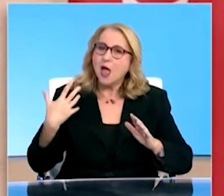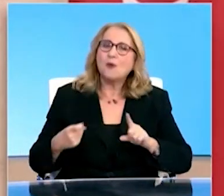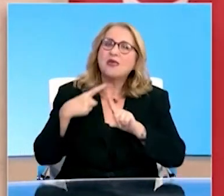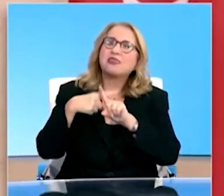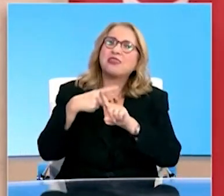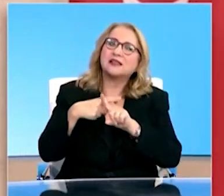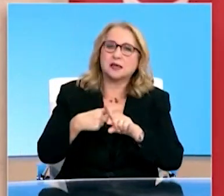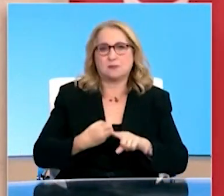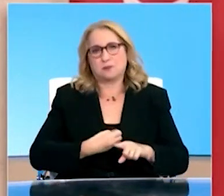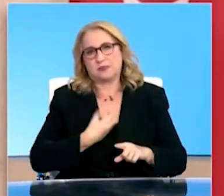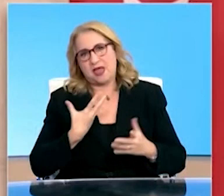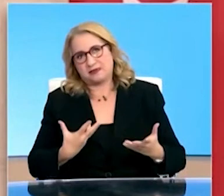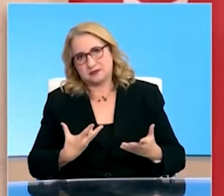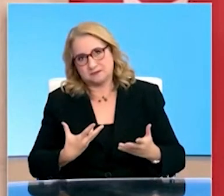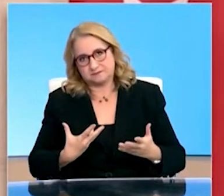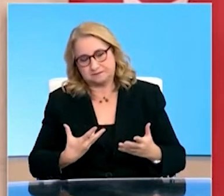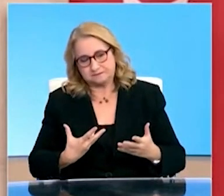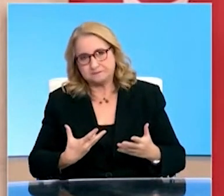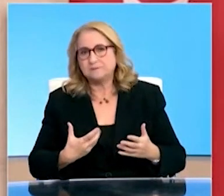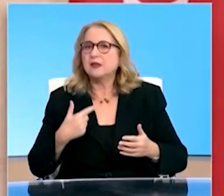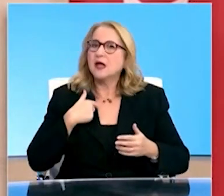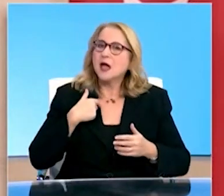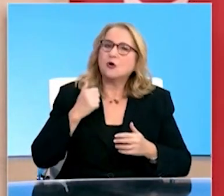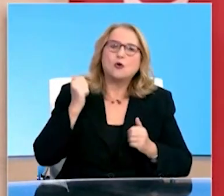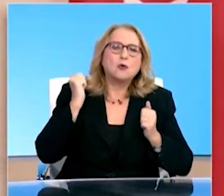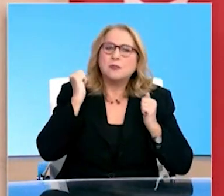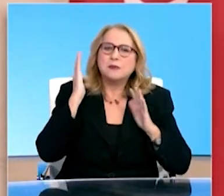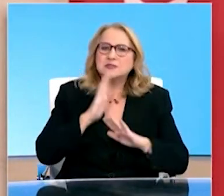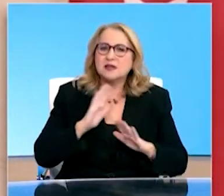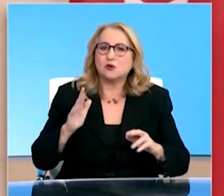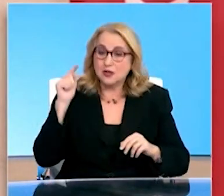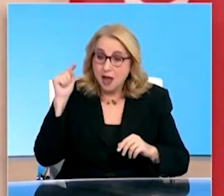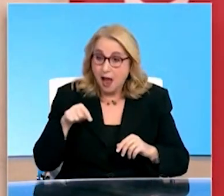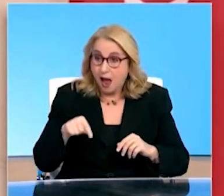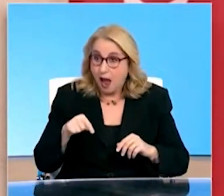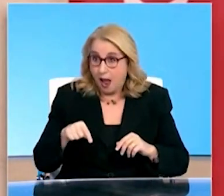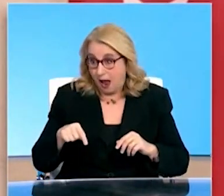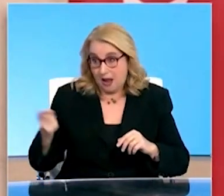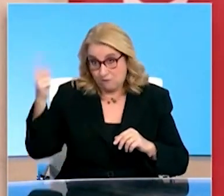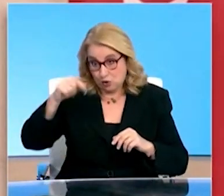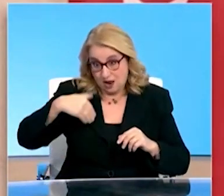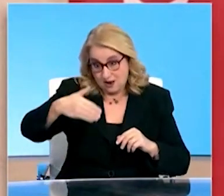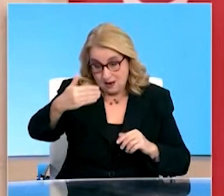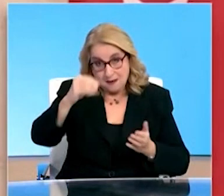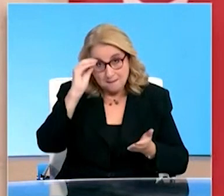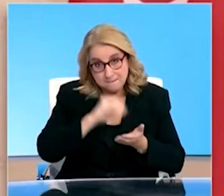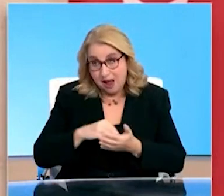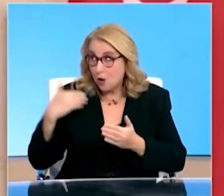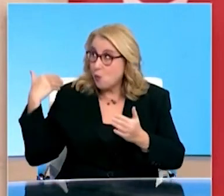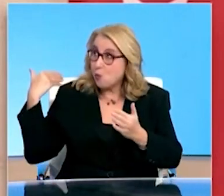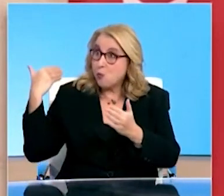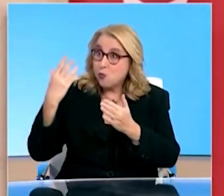θα δώσουμε ένα τόσο μεγάλο διάλειμμα και